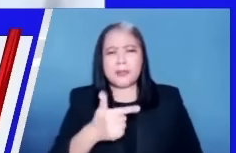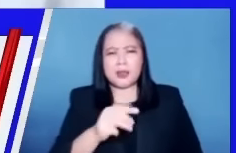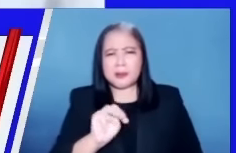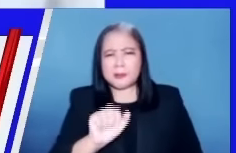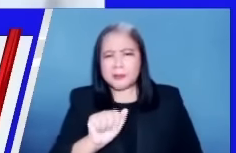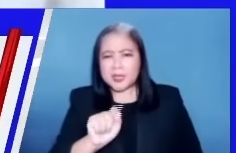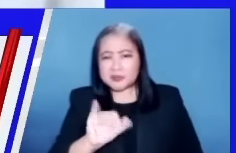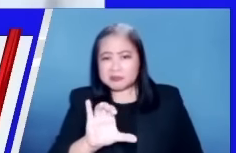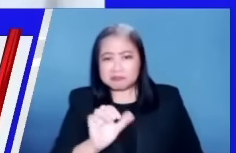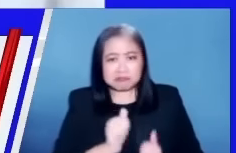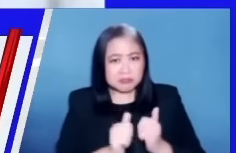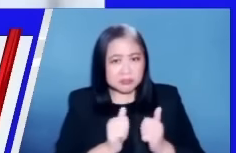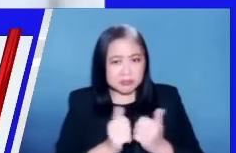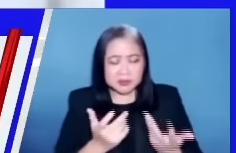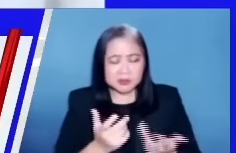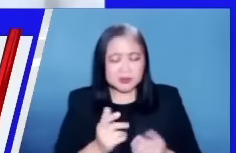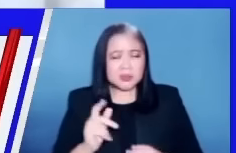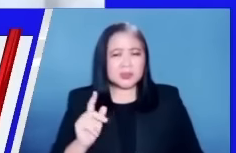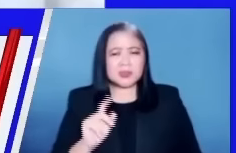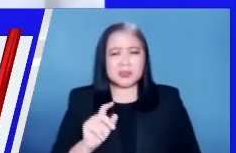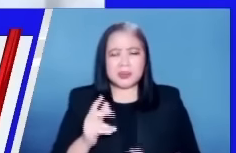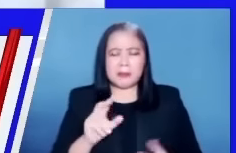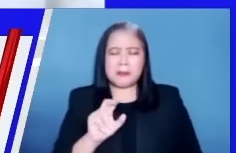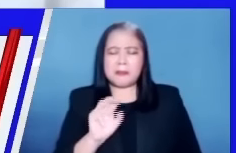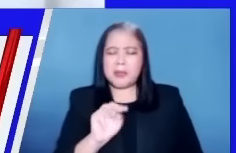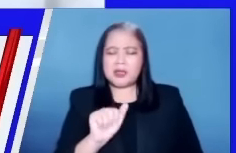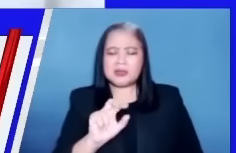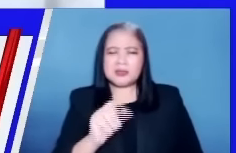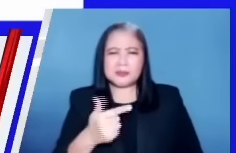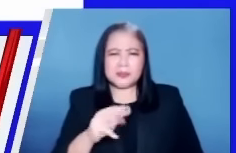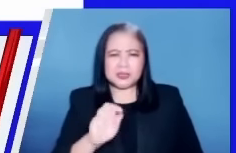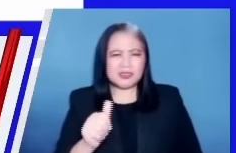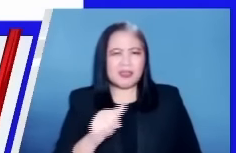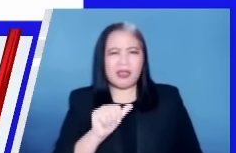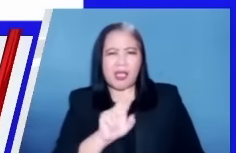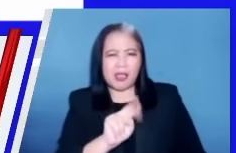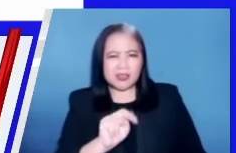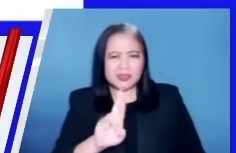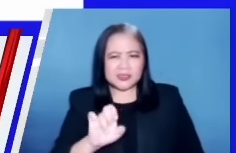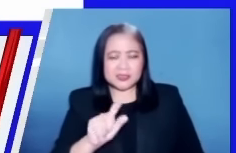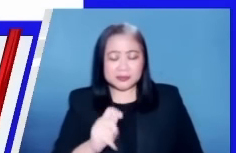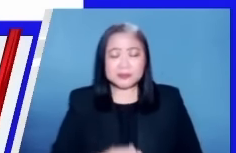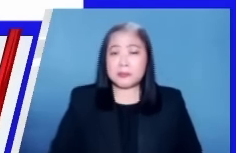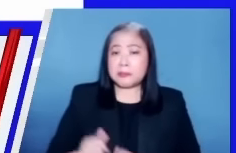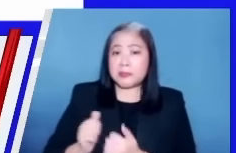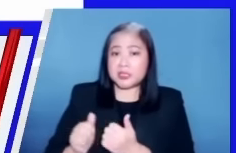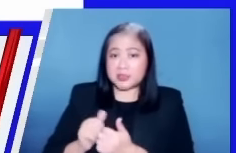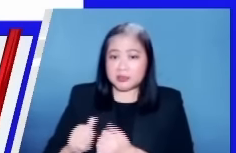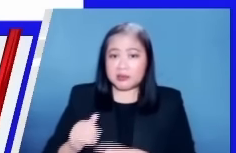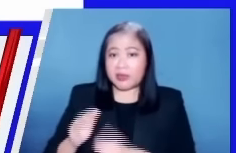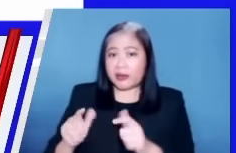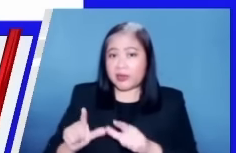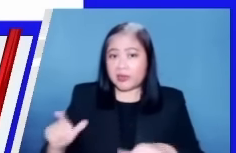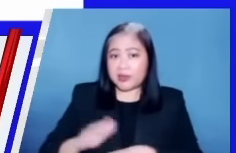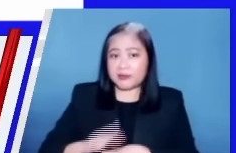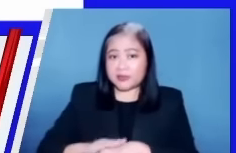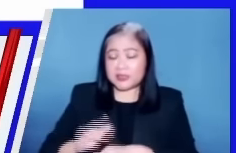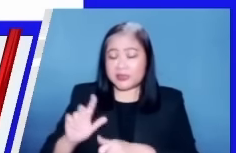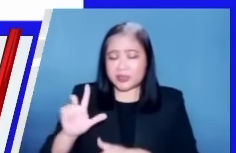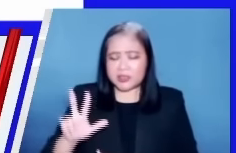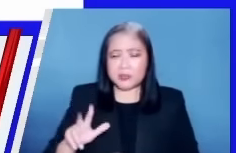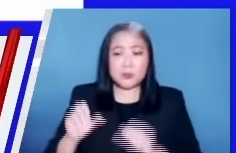unrest magmatic unrest so ang alert level 3 po ay nangangahulugan ng posibilidad na magkaroon ng hazardous